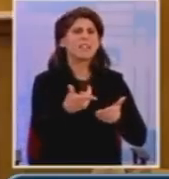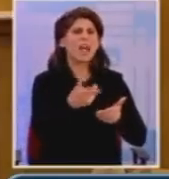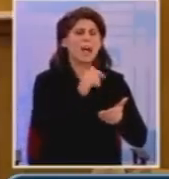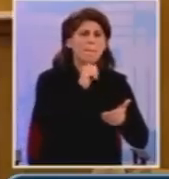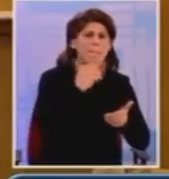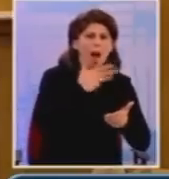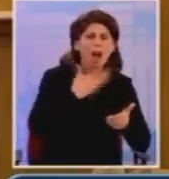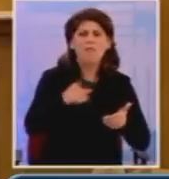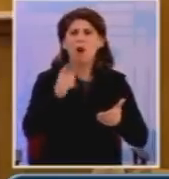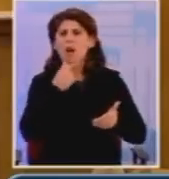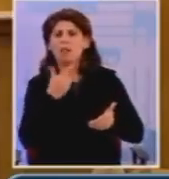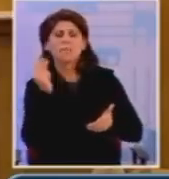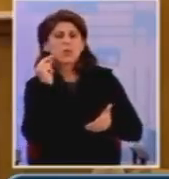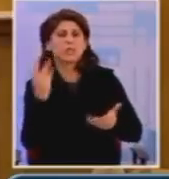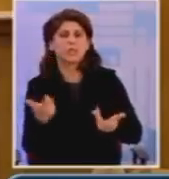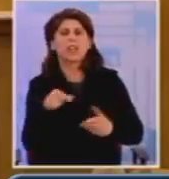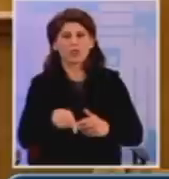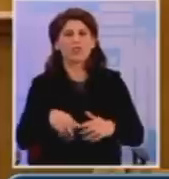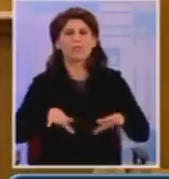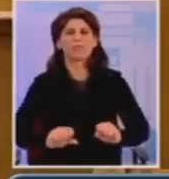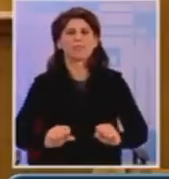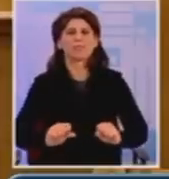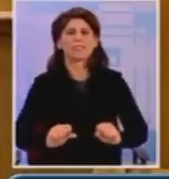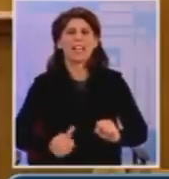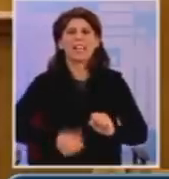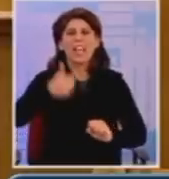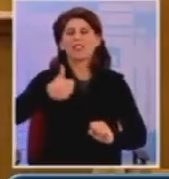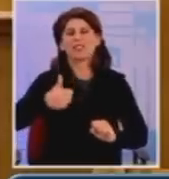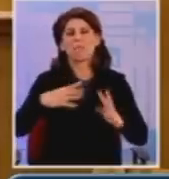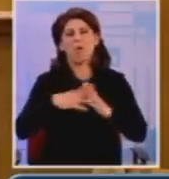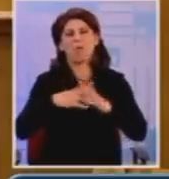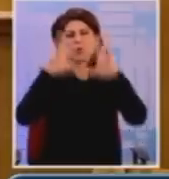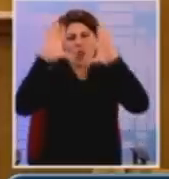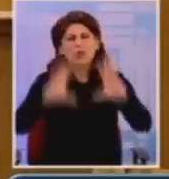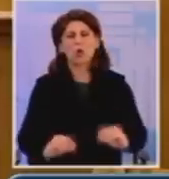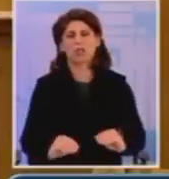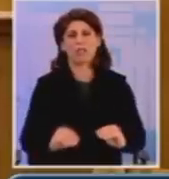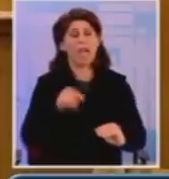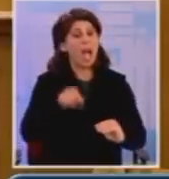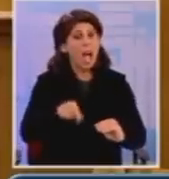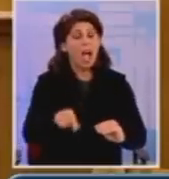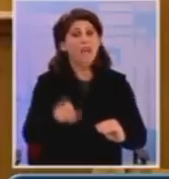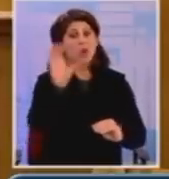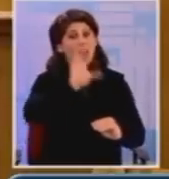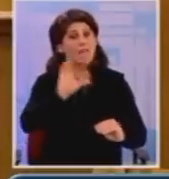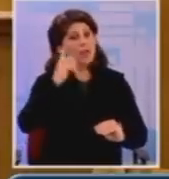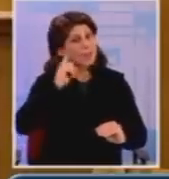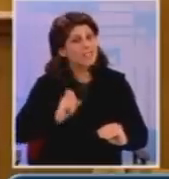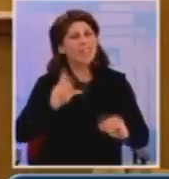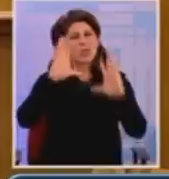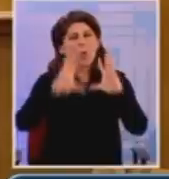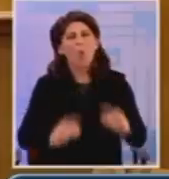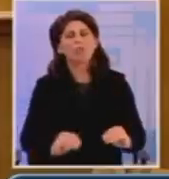αυτό που κυριαρχεί είναι ο πόλεμος και το σκοτάδι. Και η Ευρώπη το γνώρισε αυτό το σκοτάδι.